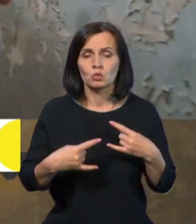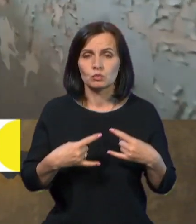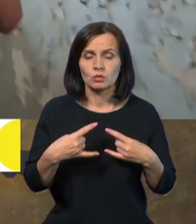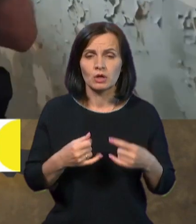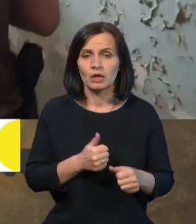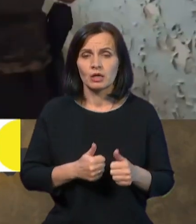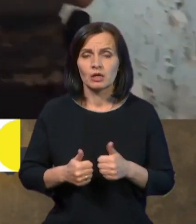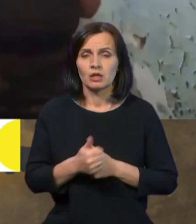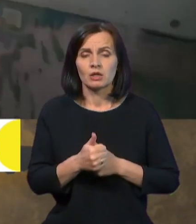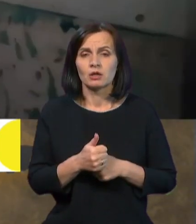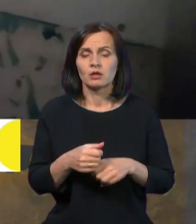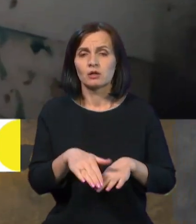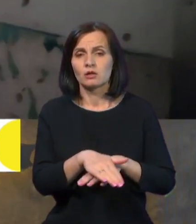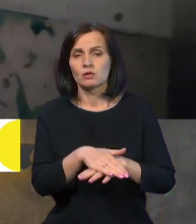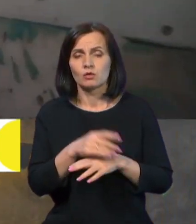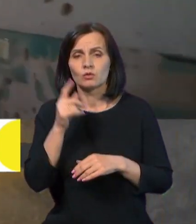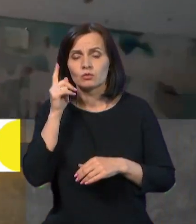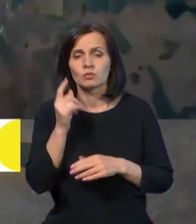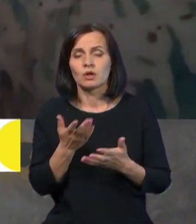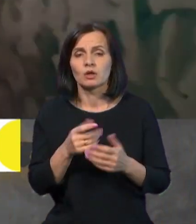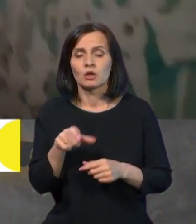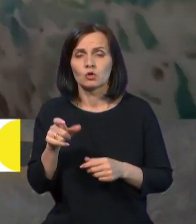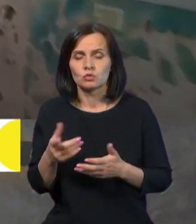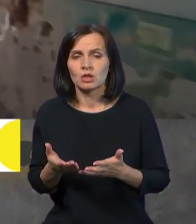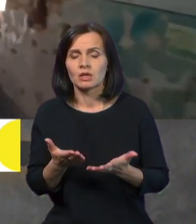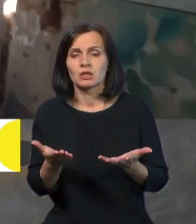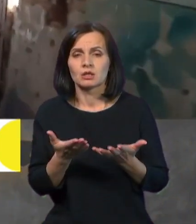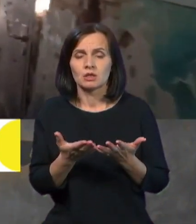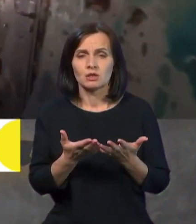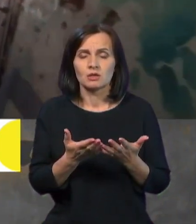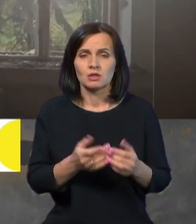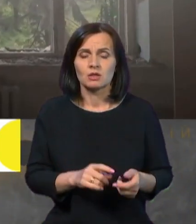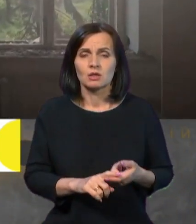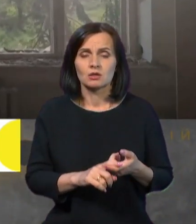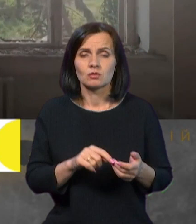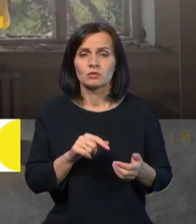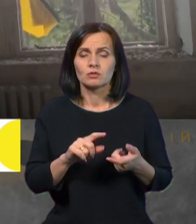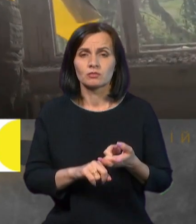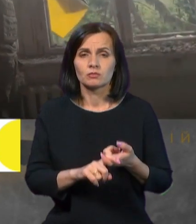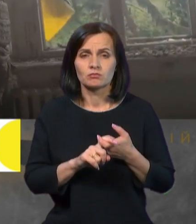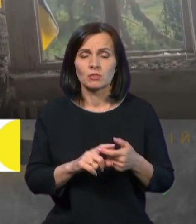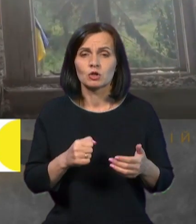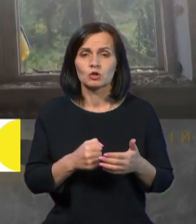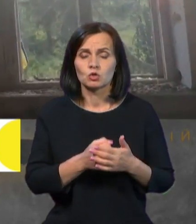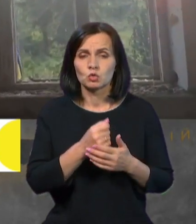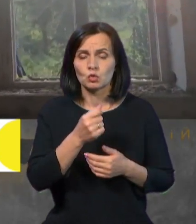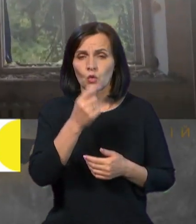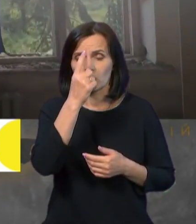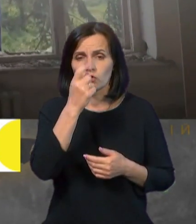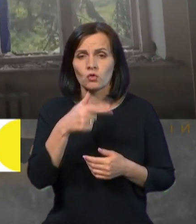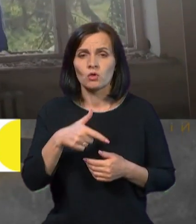і людей, які дотичні до висвітлення ситуації на лінії бойового зіткнення, до інформаційної